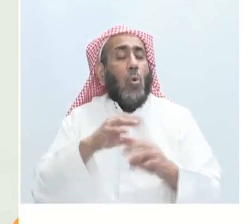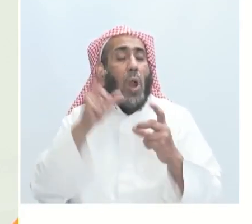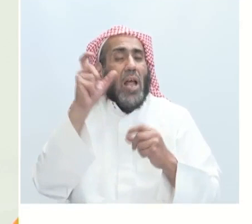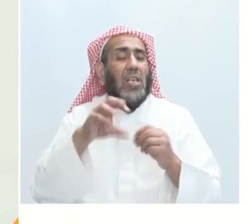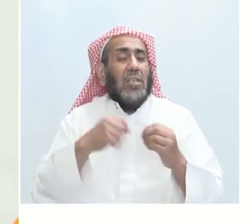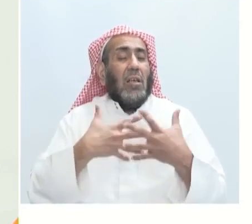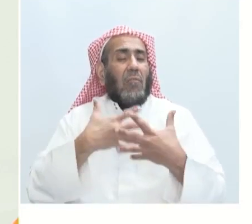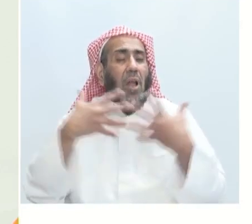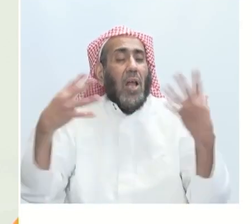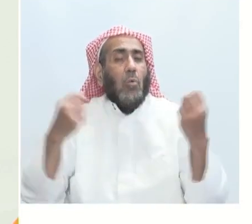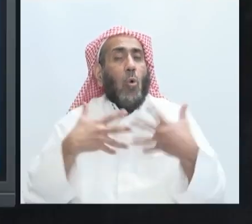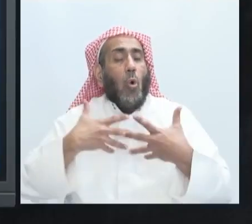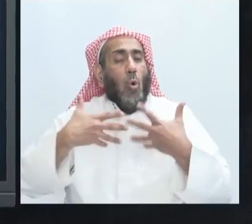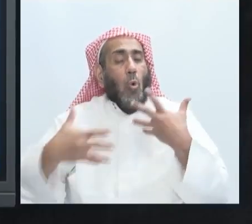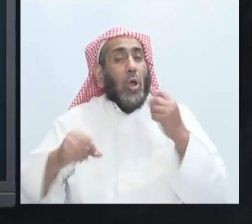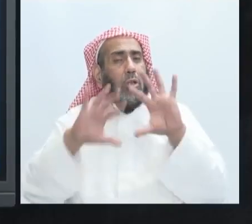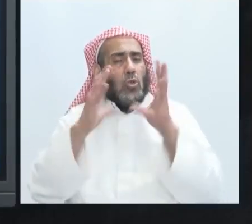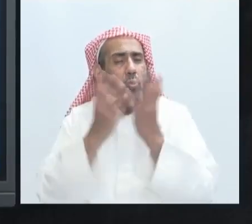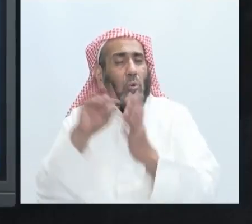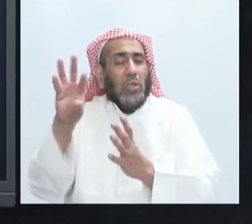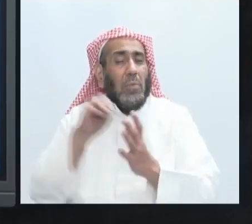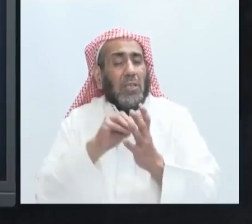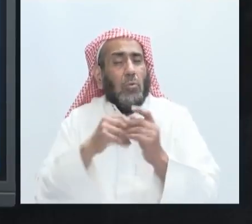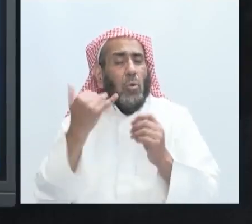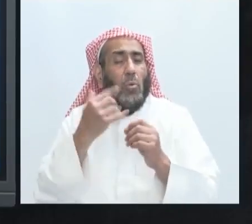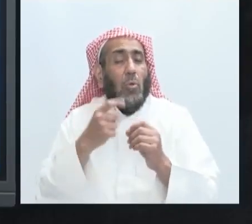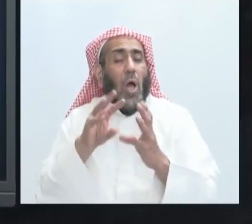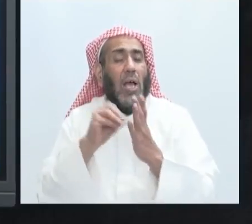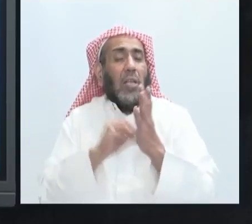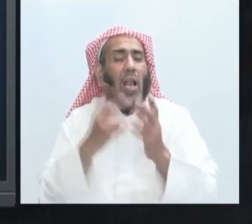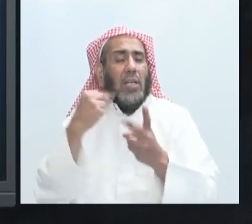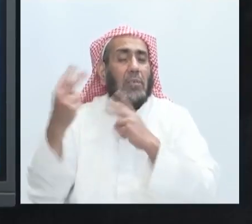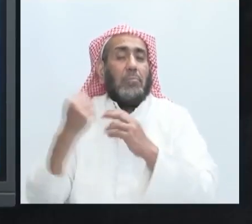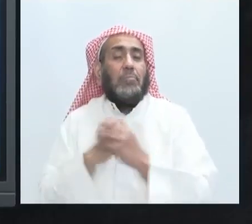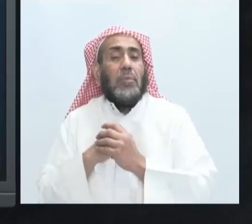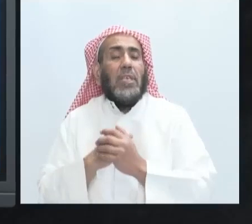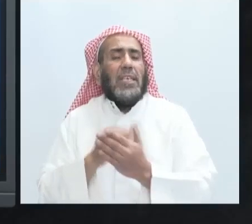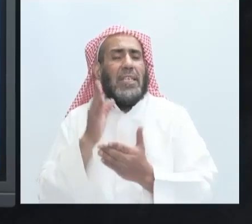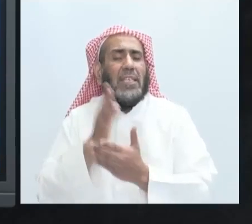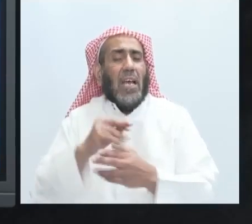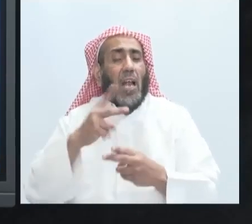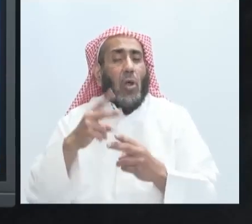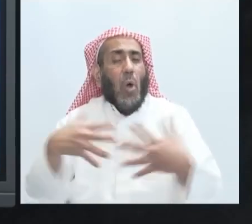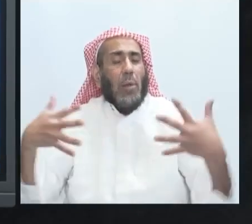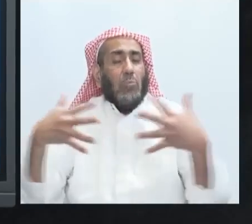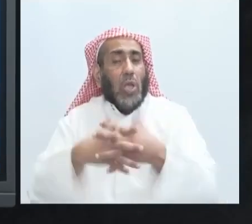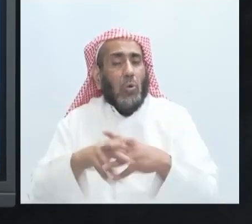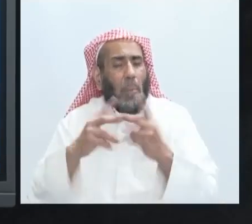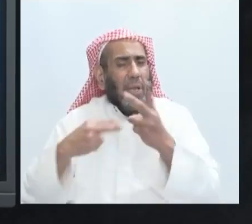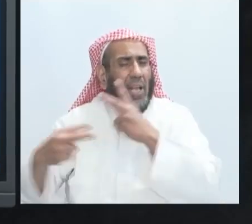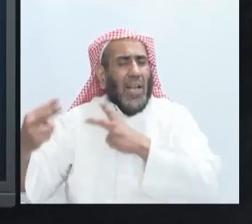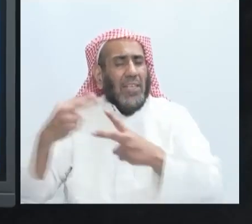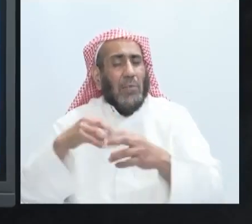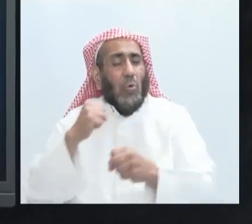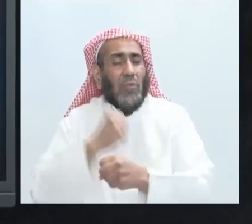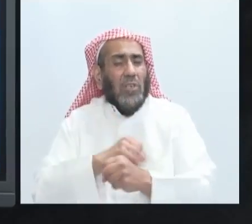صفاء الايقاع طول النفس الصور كثره اقتباسات العنايه بالموضوعات القديمه اتجاه الاخر وهو المزاوجه بين القديم بين المحافظه